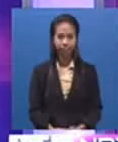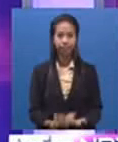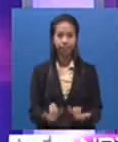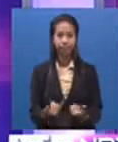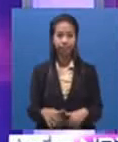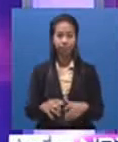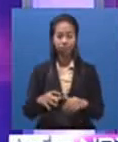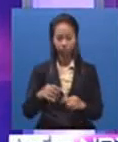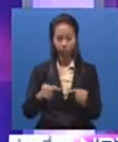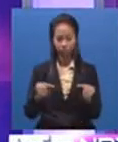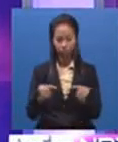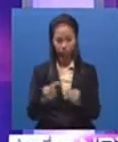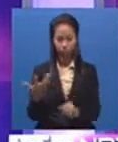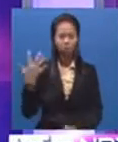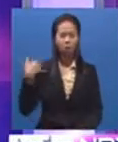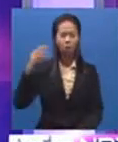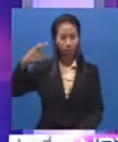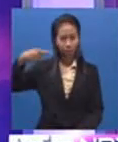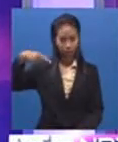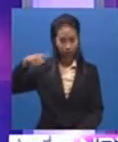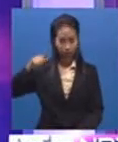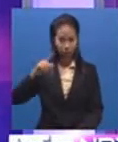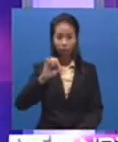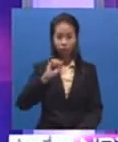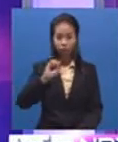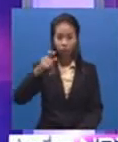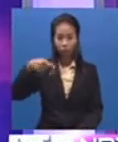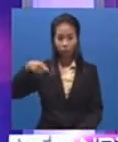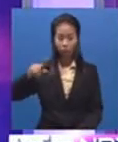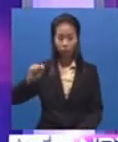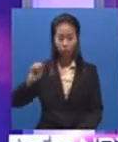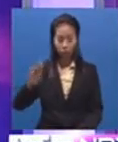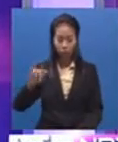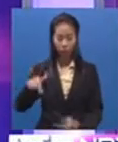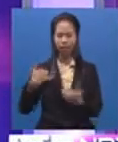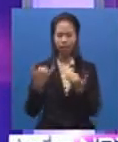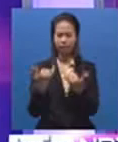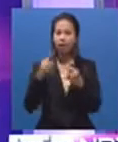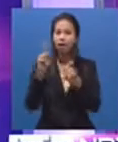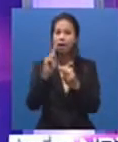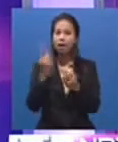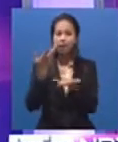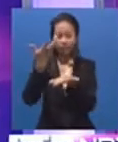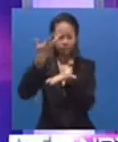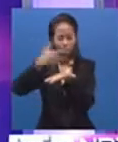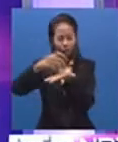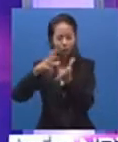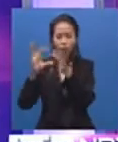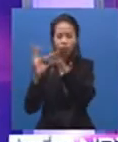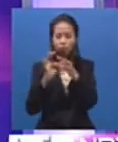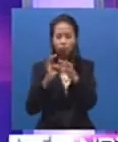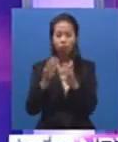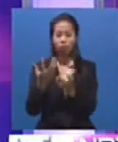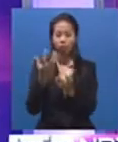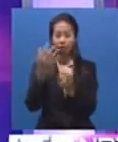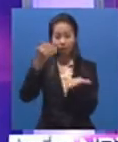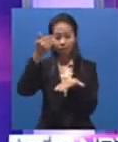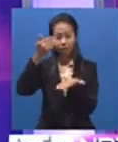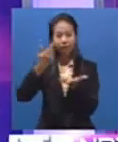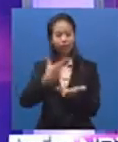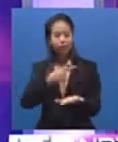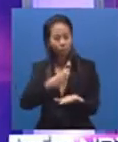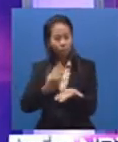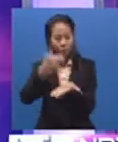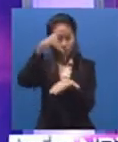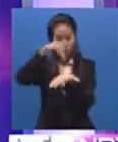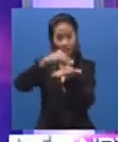มีงานปลัดสำนักนายกรัฐมนตรีละสพท.เปิดตัวภาพยนตร์สั้นส่งเสริมค่านิยมหลัก 12ประการ 12เรื่องค่ะโดยจะฉาย